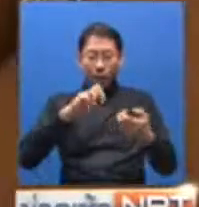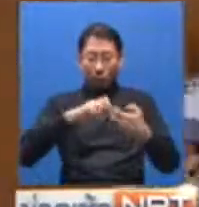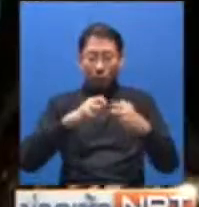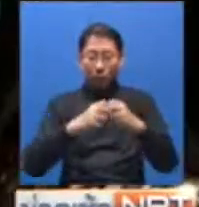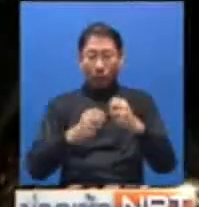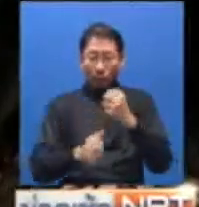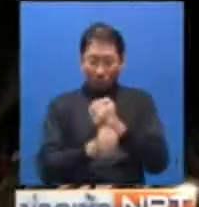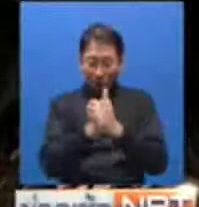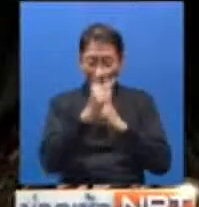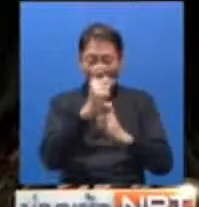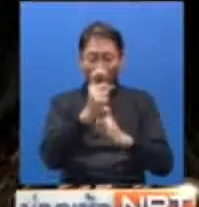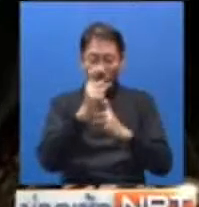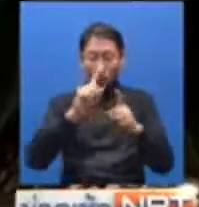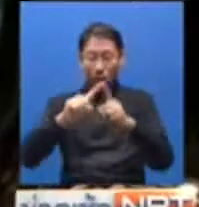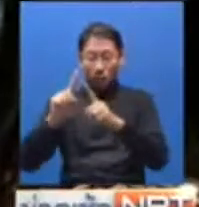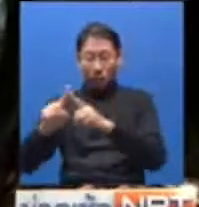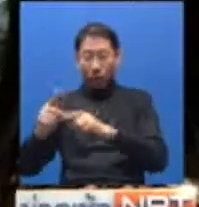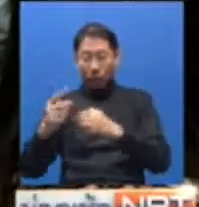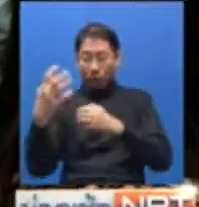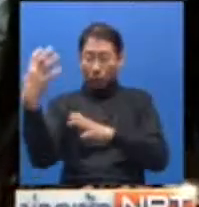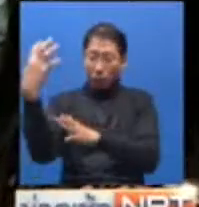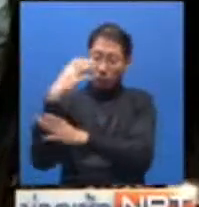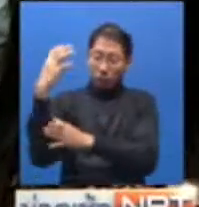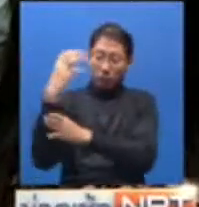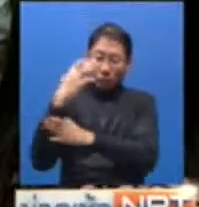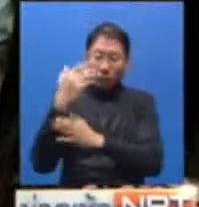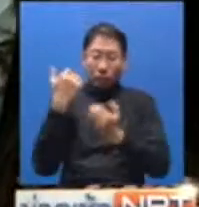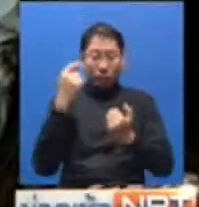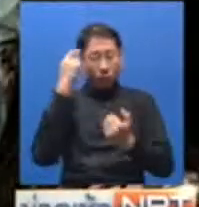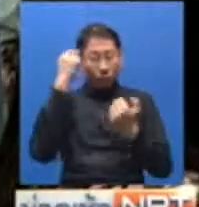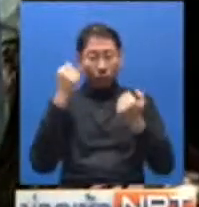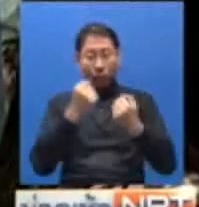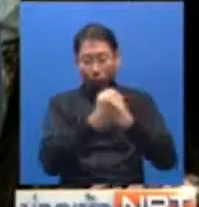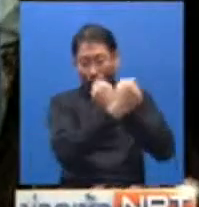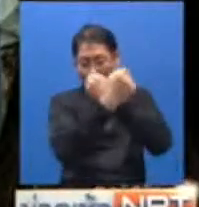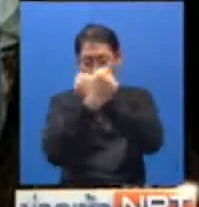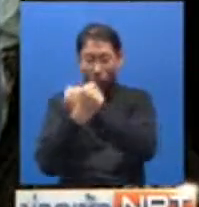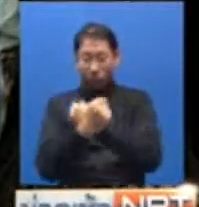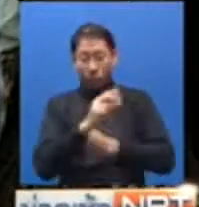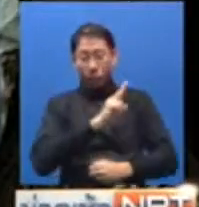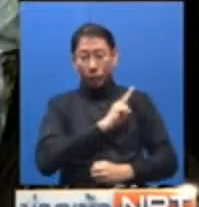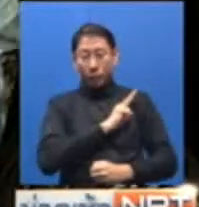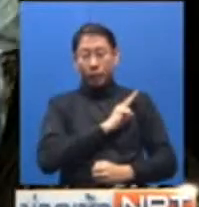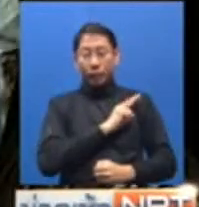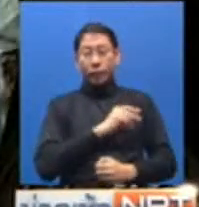ามในรูปแบบต่างๆดังนั้นจึงต้องเรียนรู้วิธีการป้องกันเพื่อความปลอดภัย